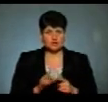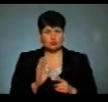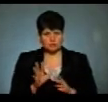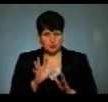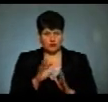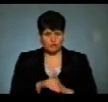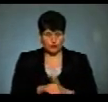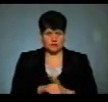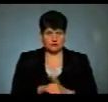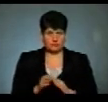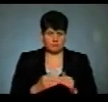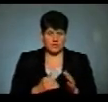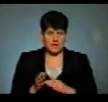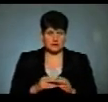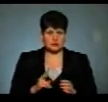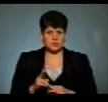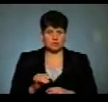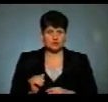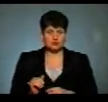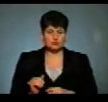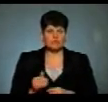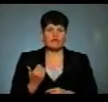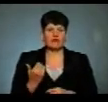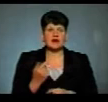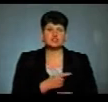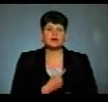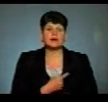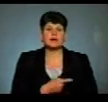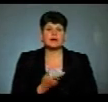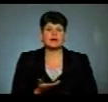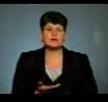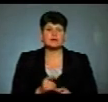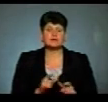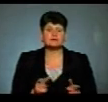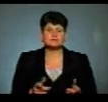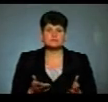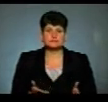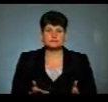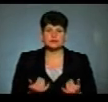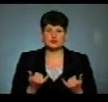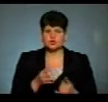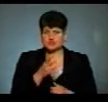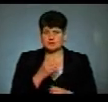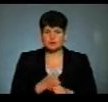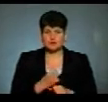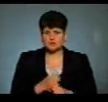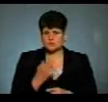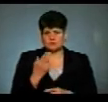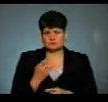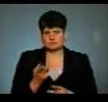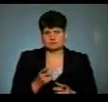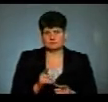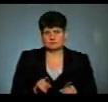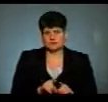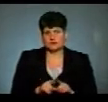вводити на практиці, ваша лікарня, ви від кого це залежить? Ну, на даний час ми працюємо в звичному режимі. У нас